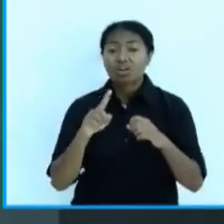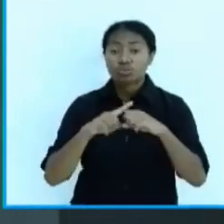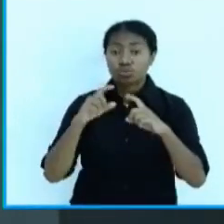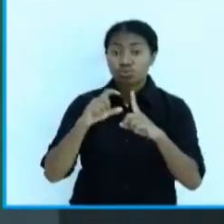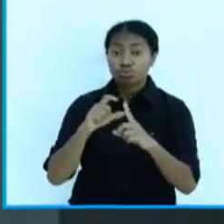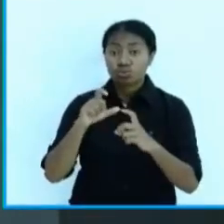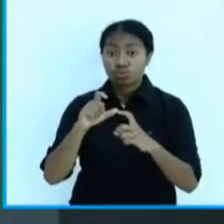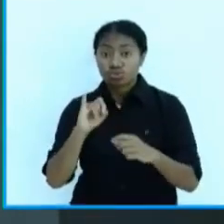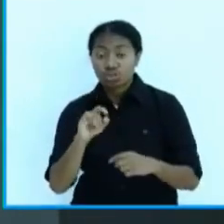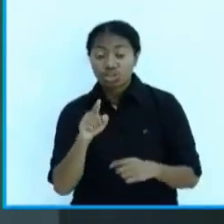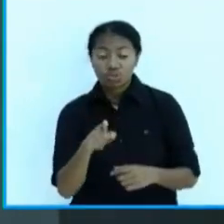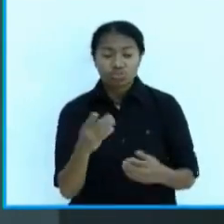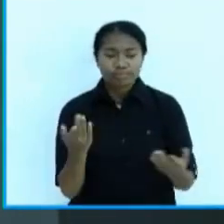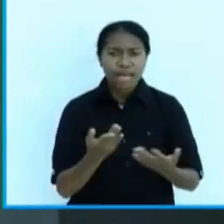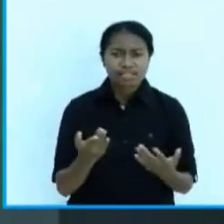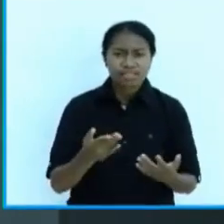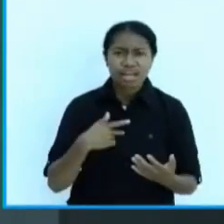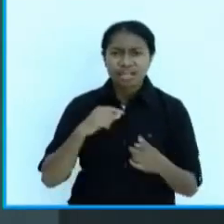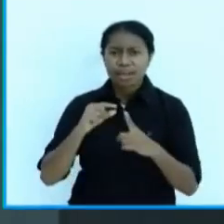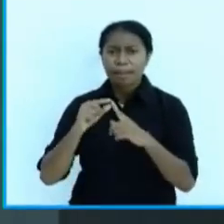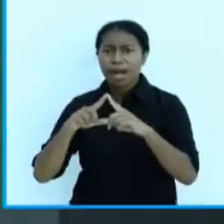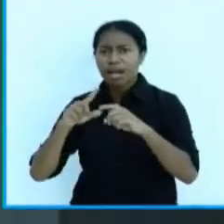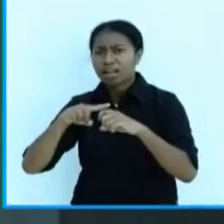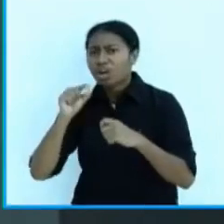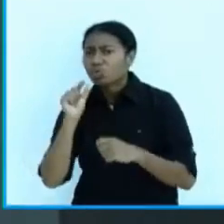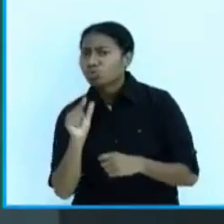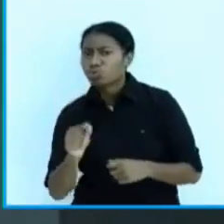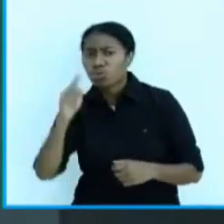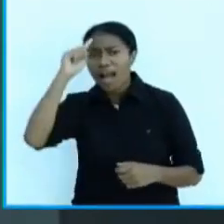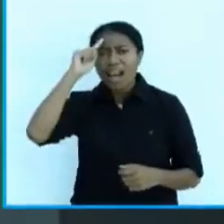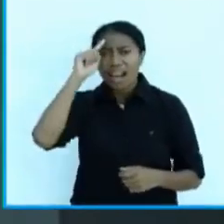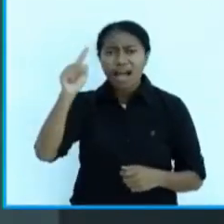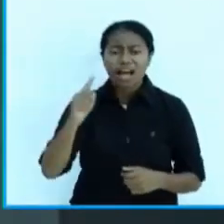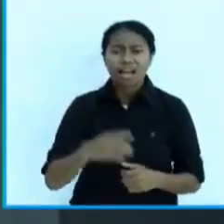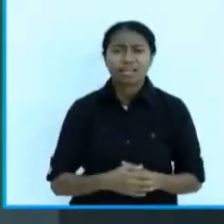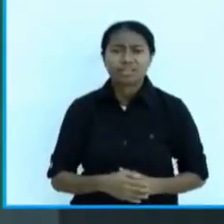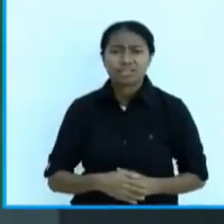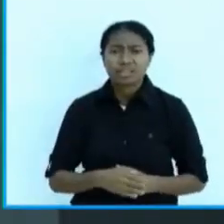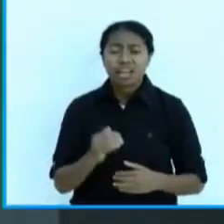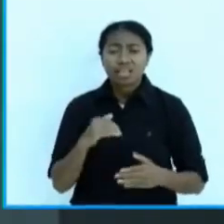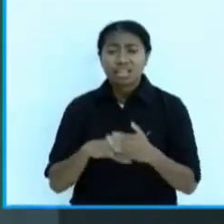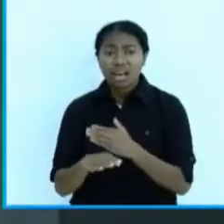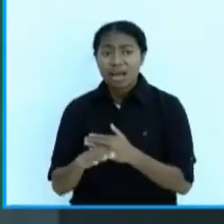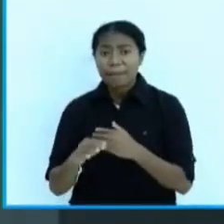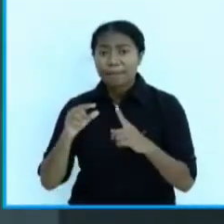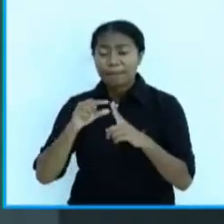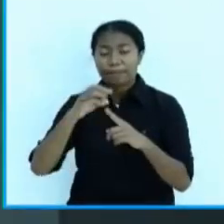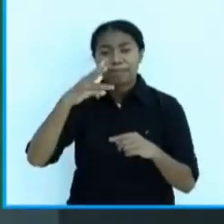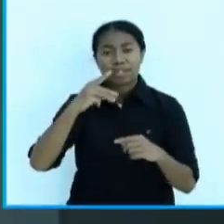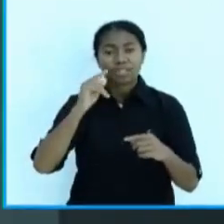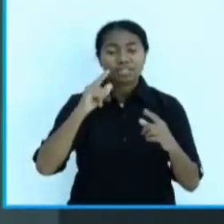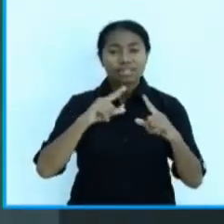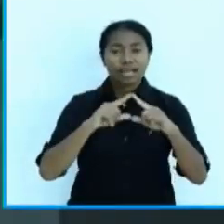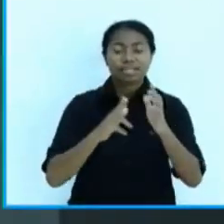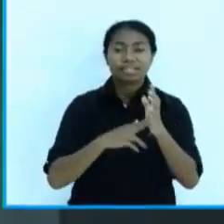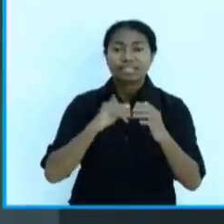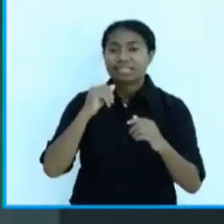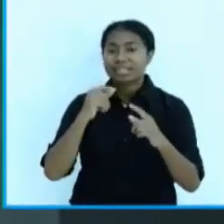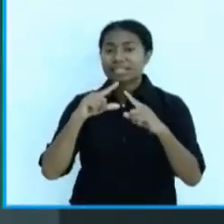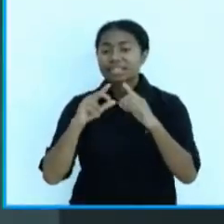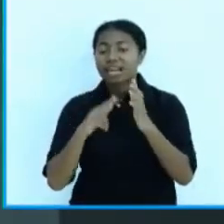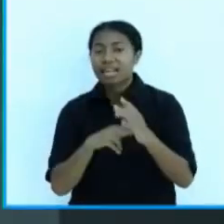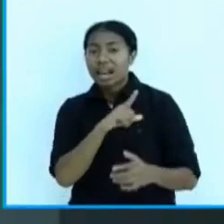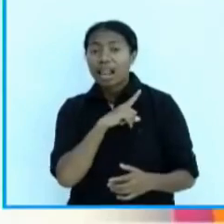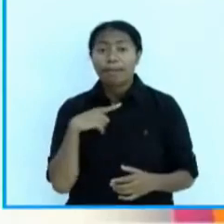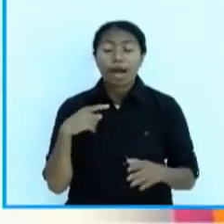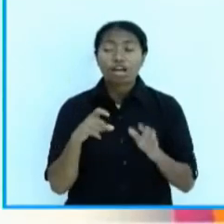itu biasanya dipakai untuk Allah Hai di dalam Perjanjian Lama Yahweh Hai misalnya